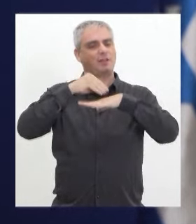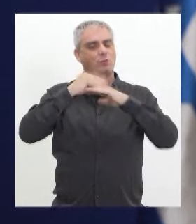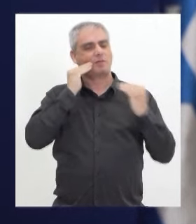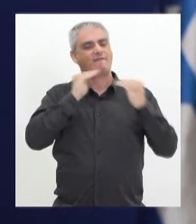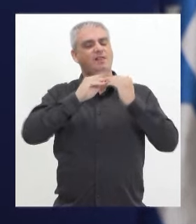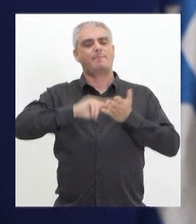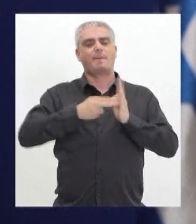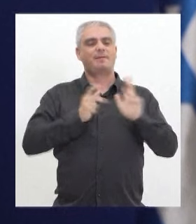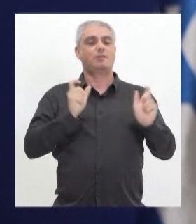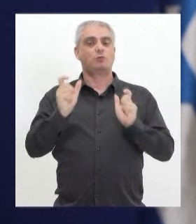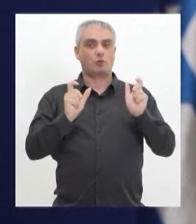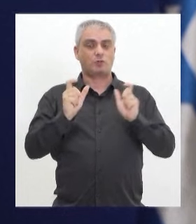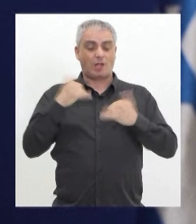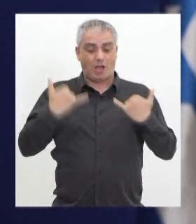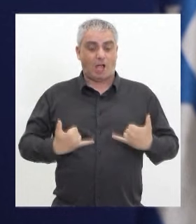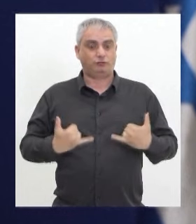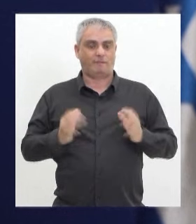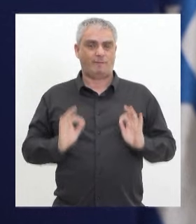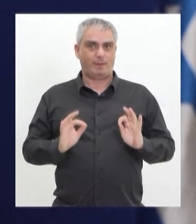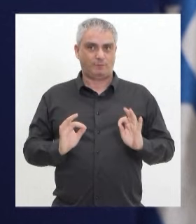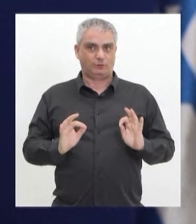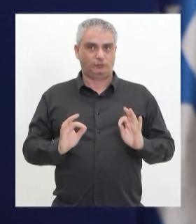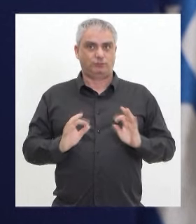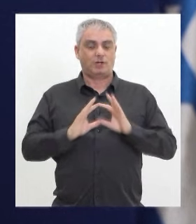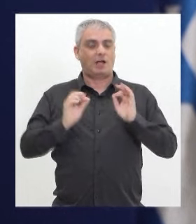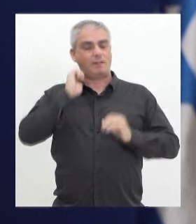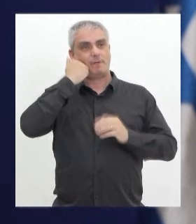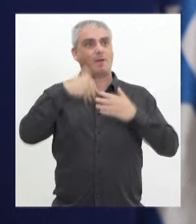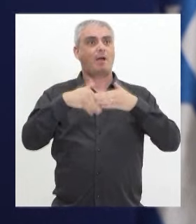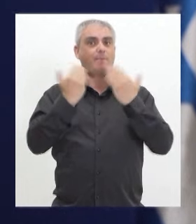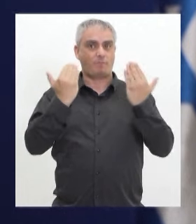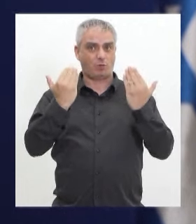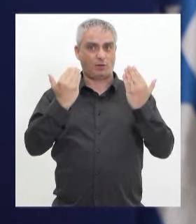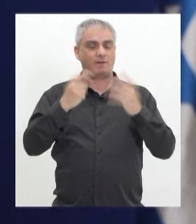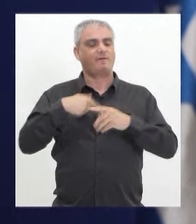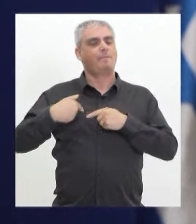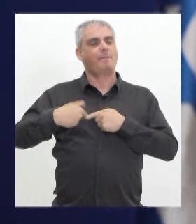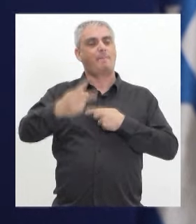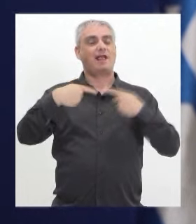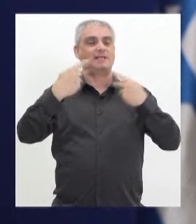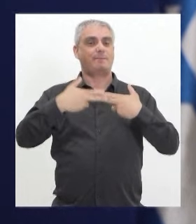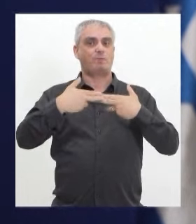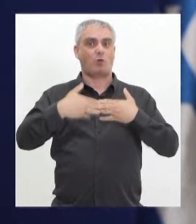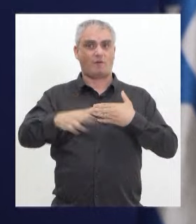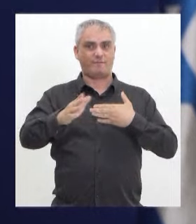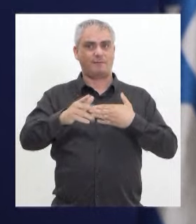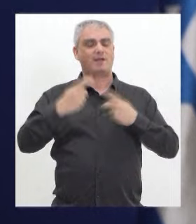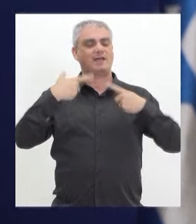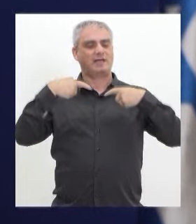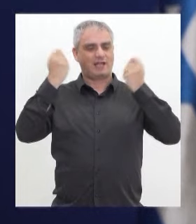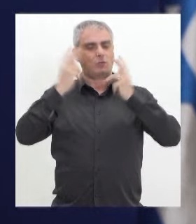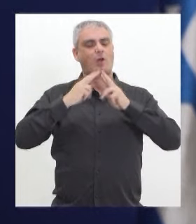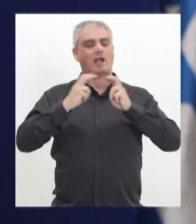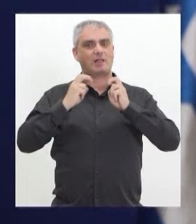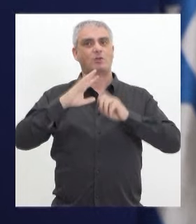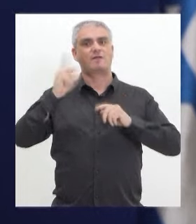saaty qy ed puar israil tin dax olmas qs alaa lakin mfi 100 fa